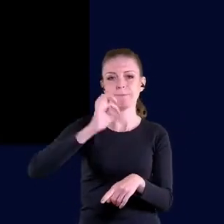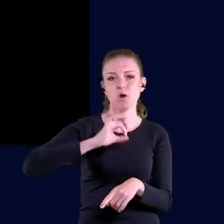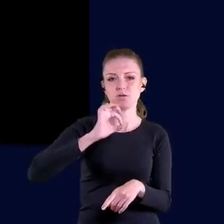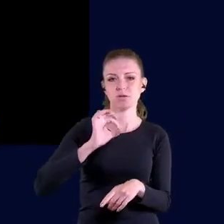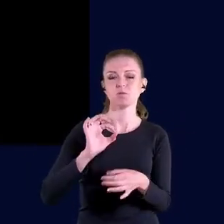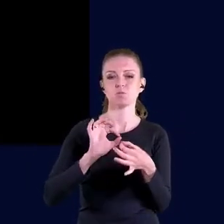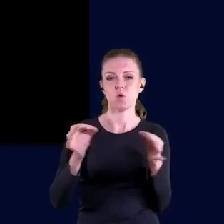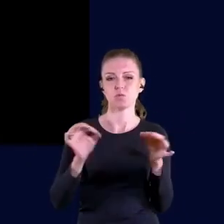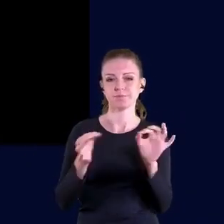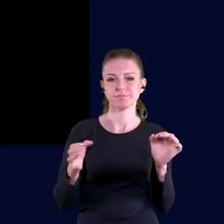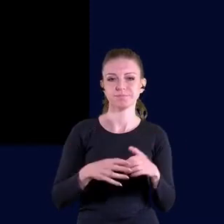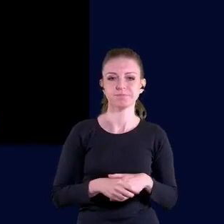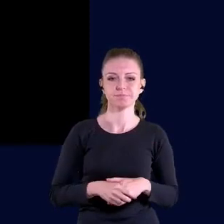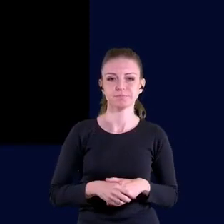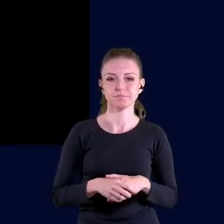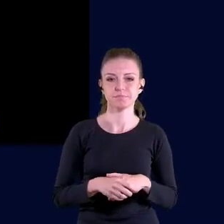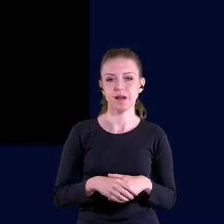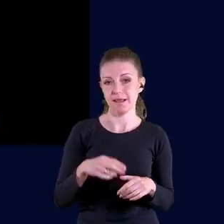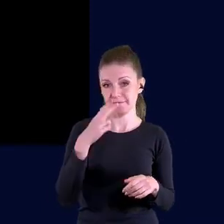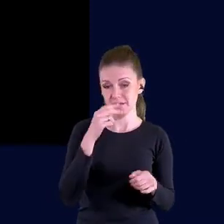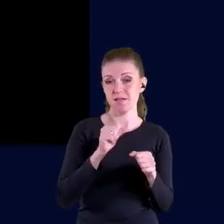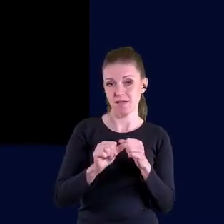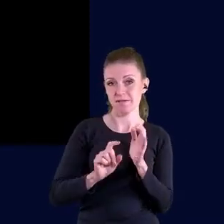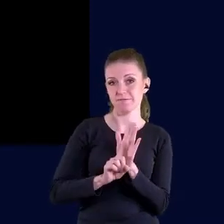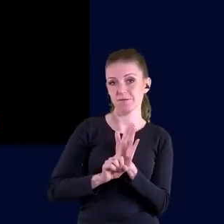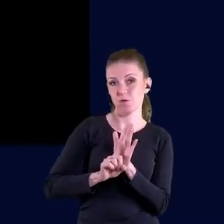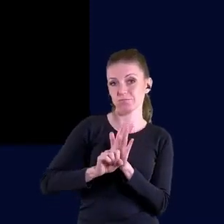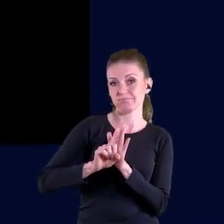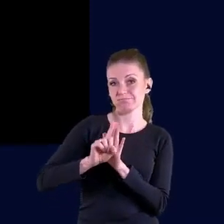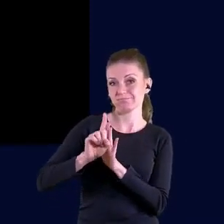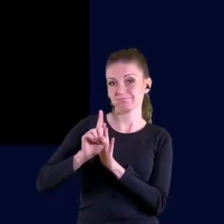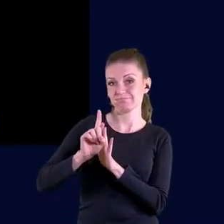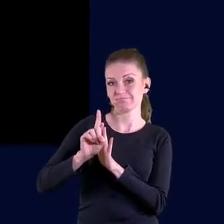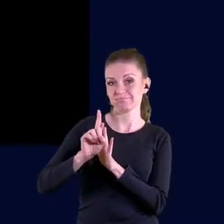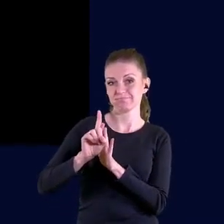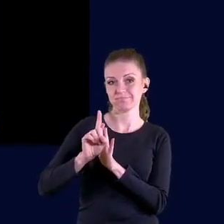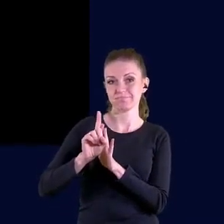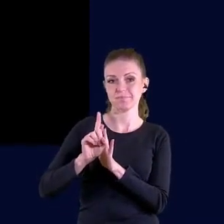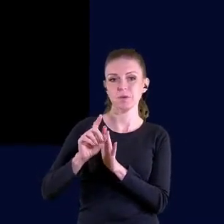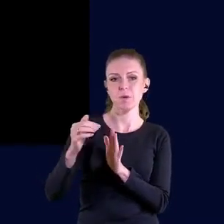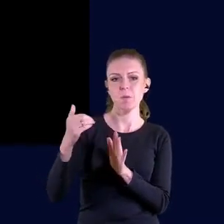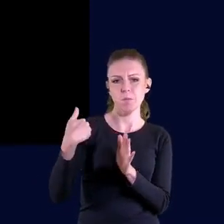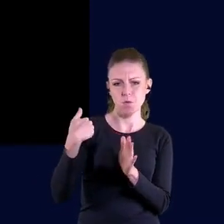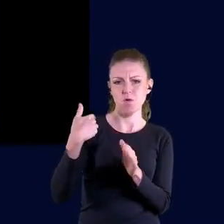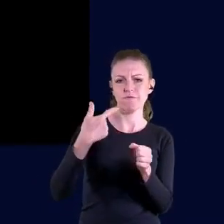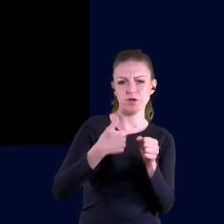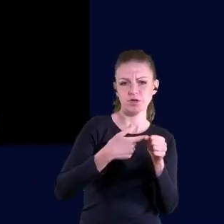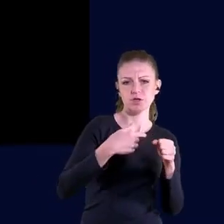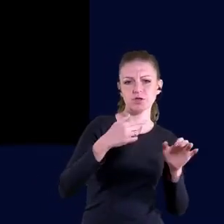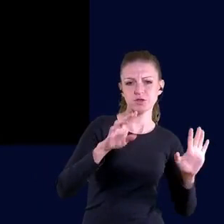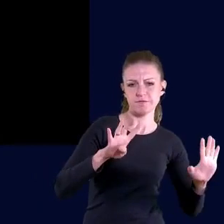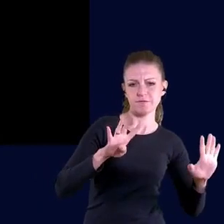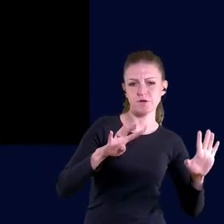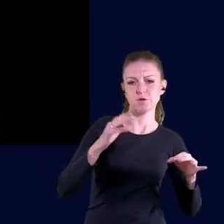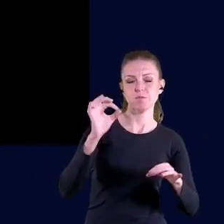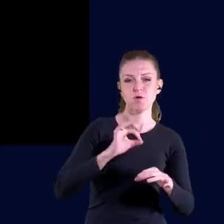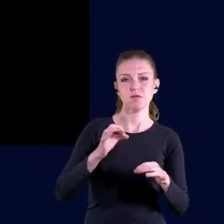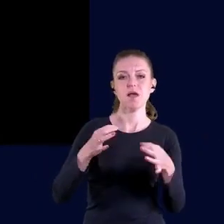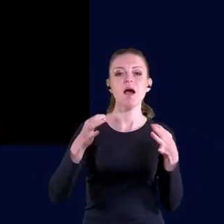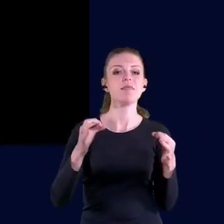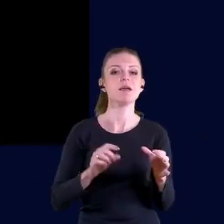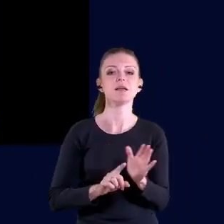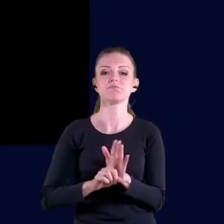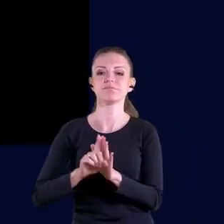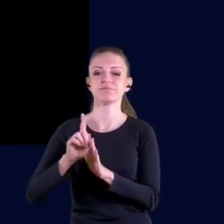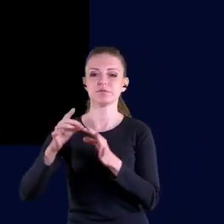jest jest wzrost tak z 29 procent w roku 2017 do 38